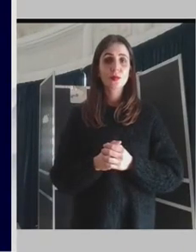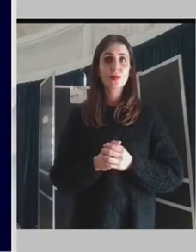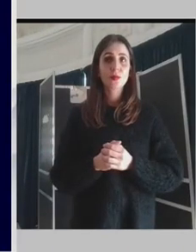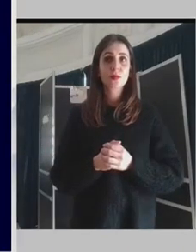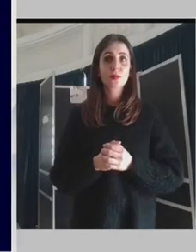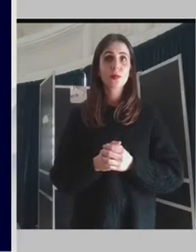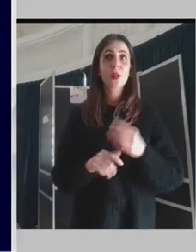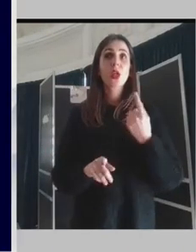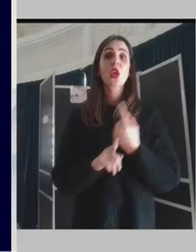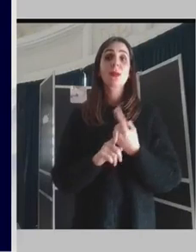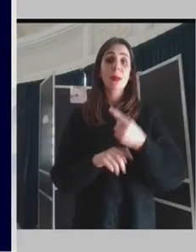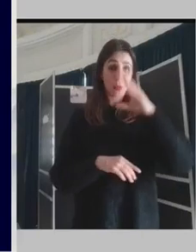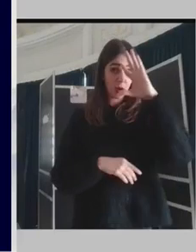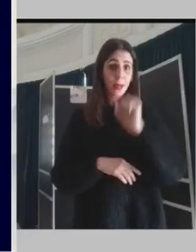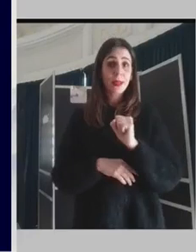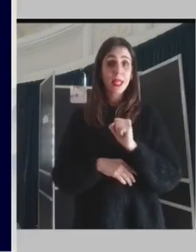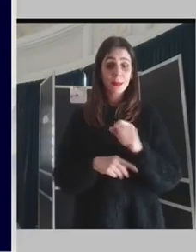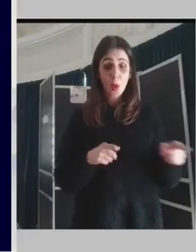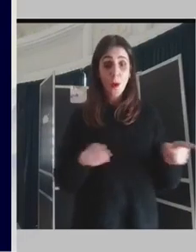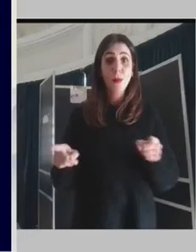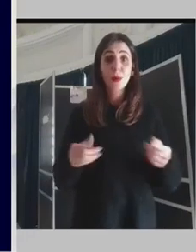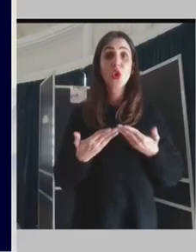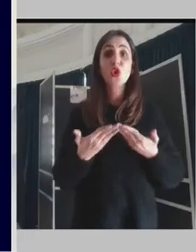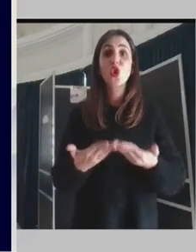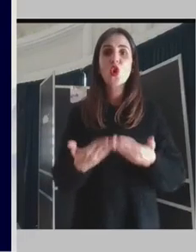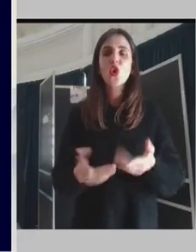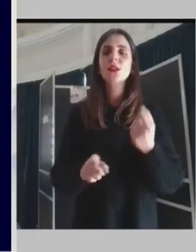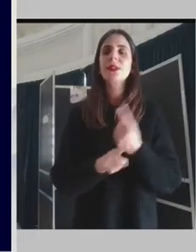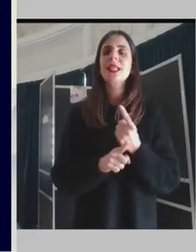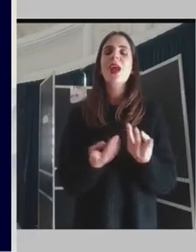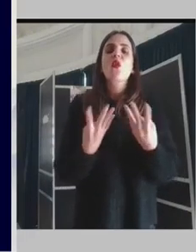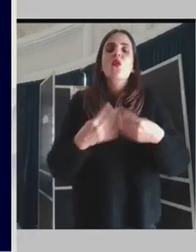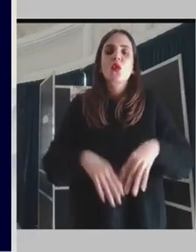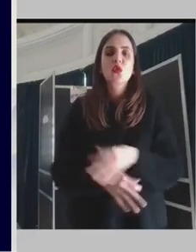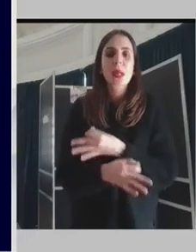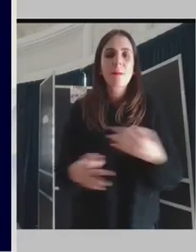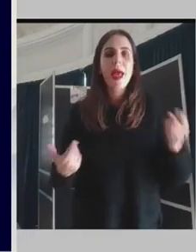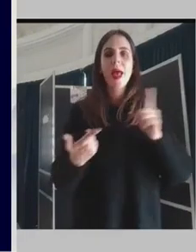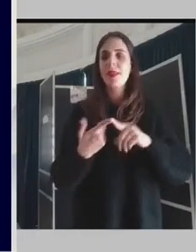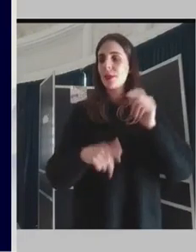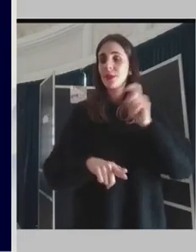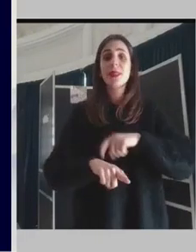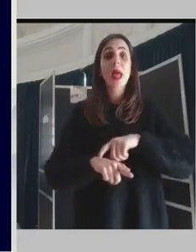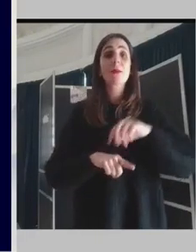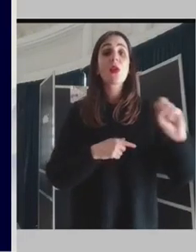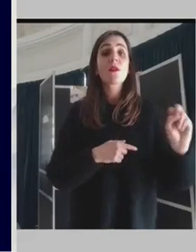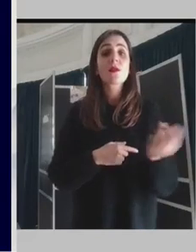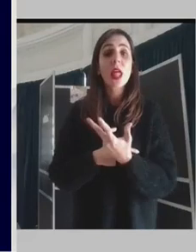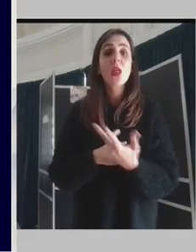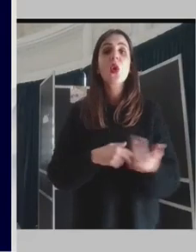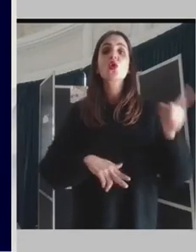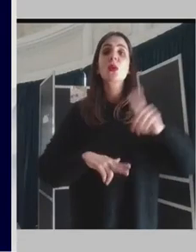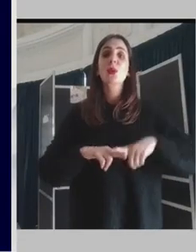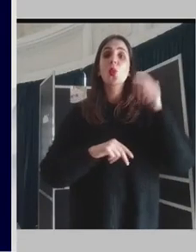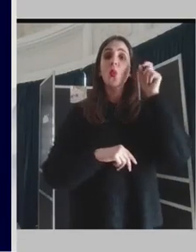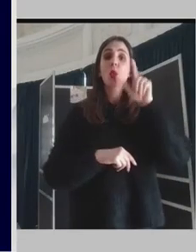rendere il soccorso il più possibile efficace, tempestivo e appunto diffondere la